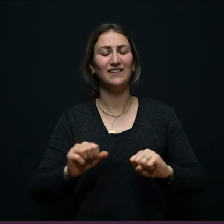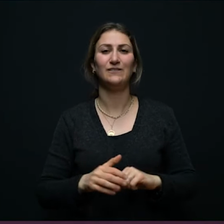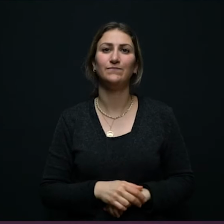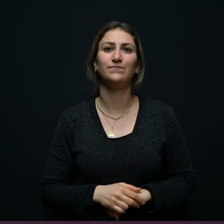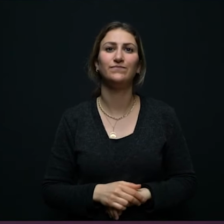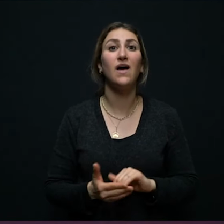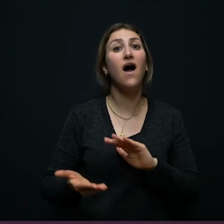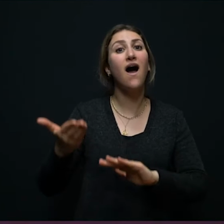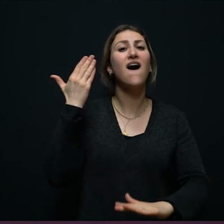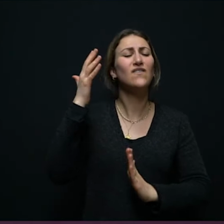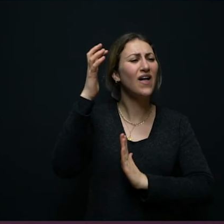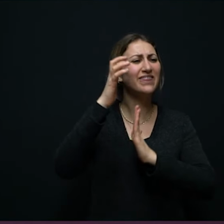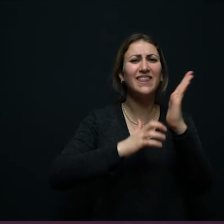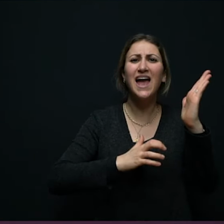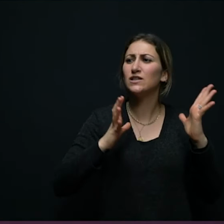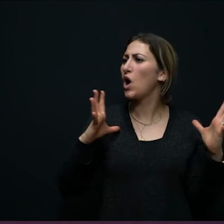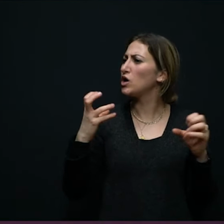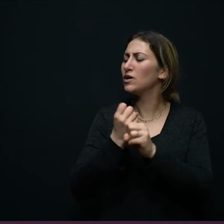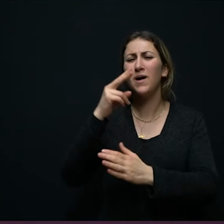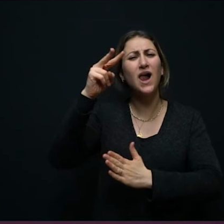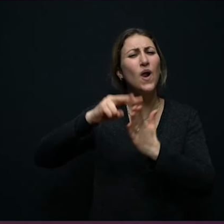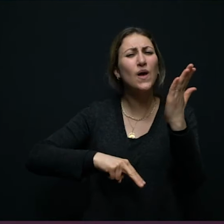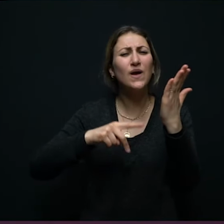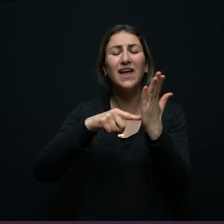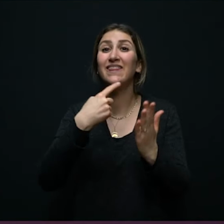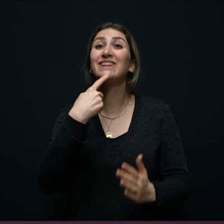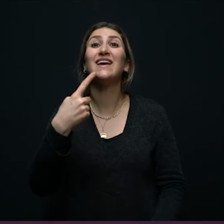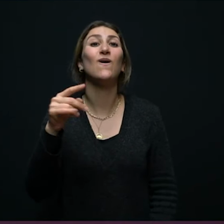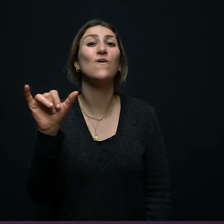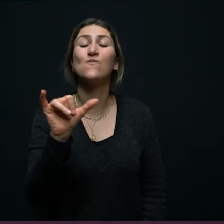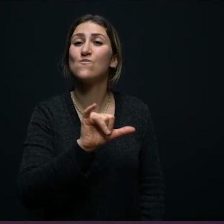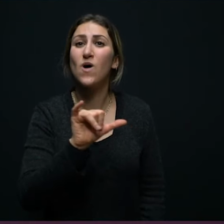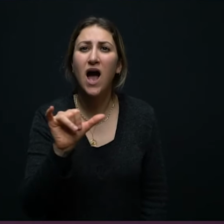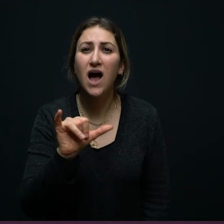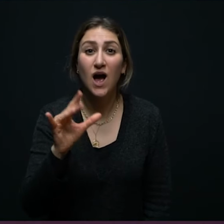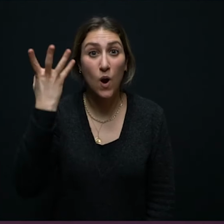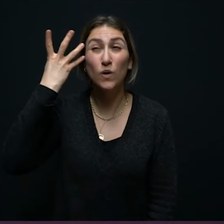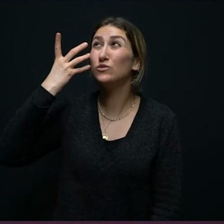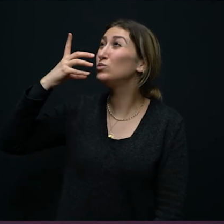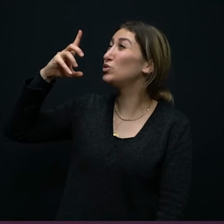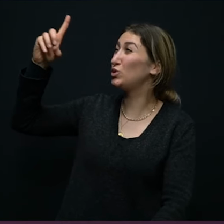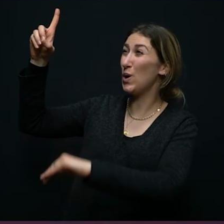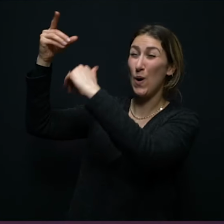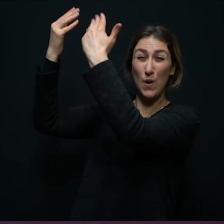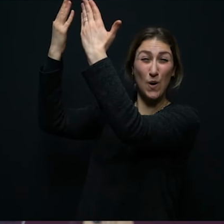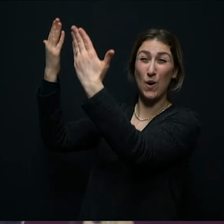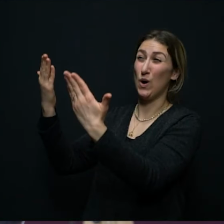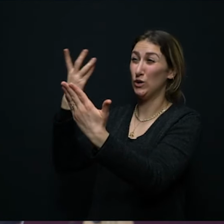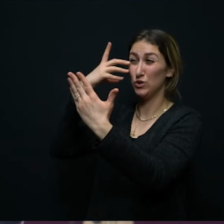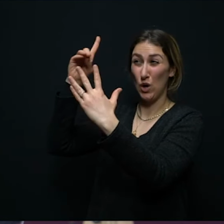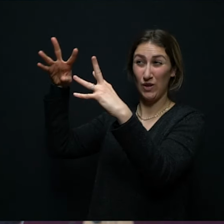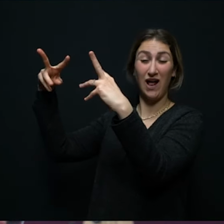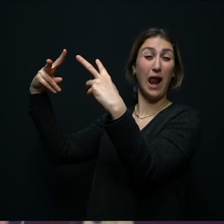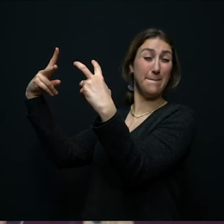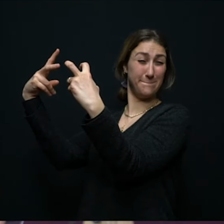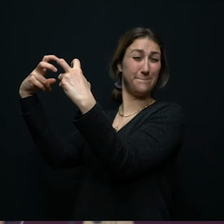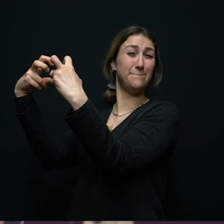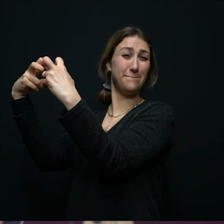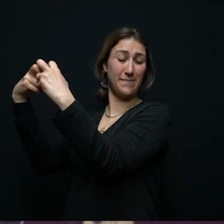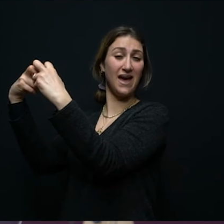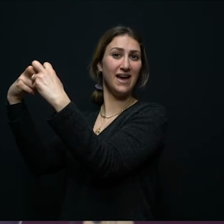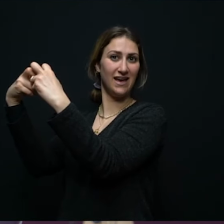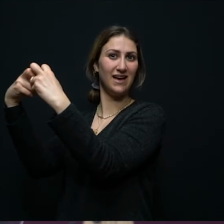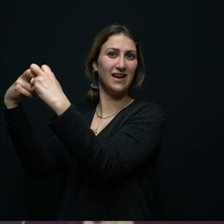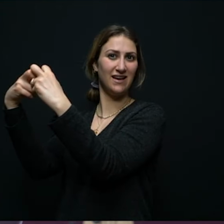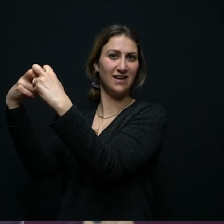vous rappelle le texte disait que le dieu de la paix c'est une bénédiction que je veux dire pour vous ce matin que le dieu de la paix chacun d'entre